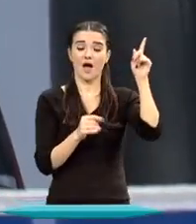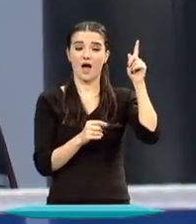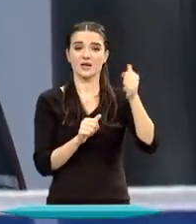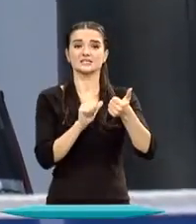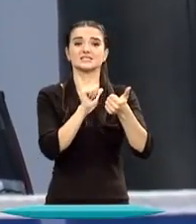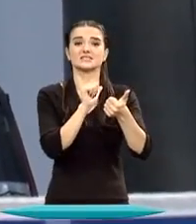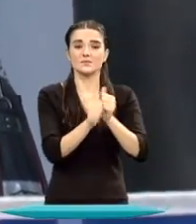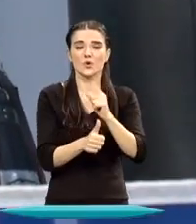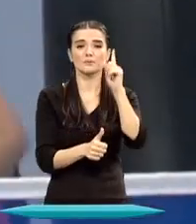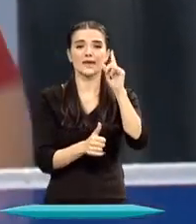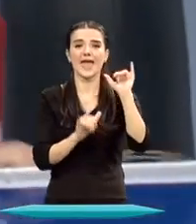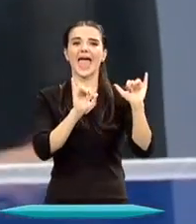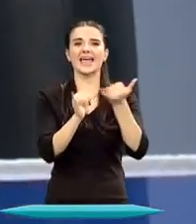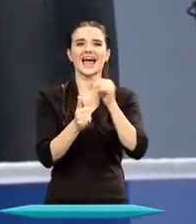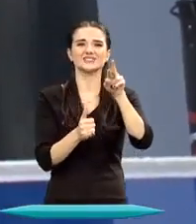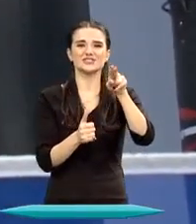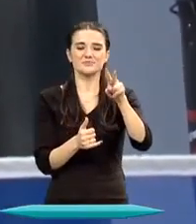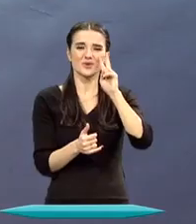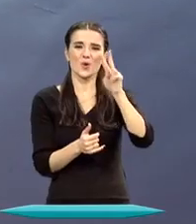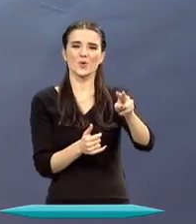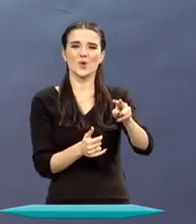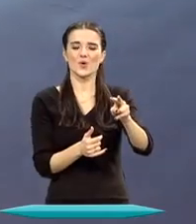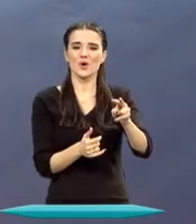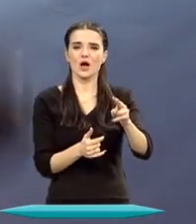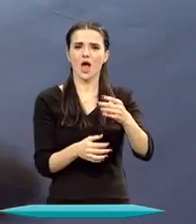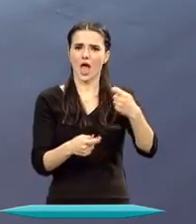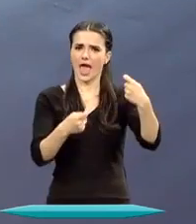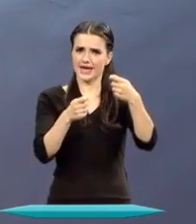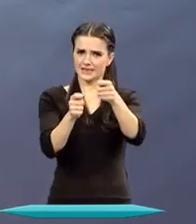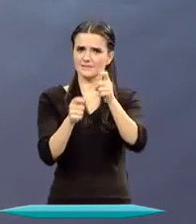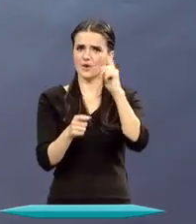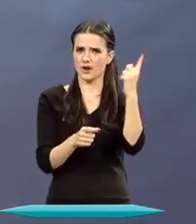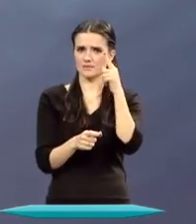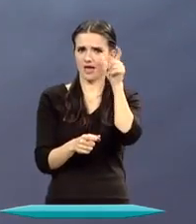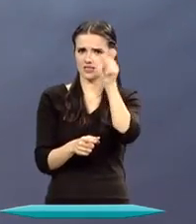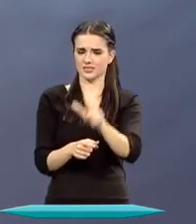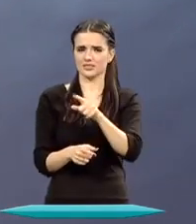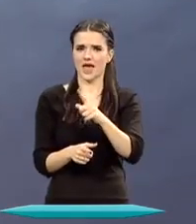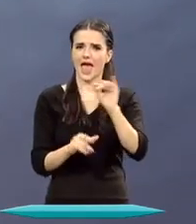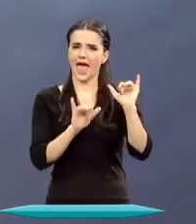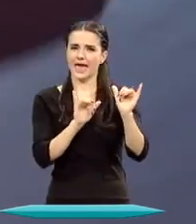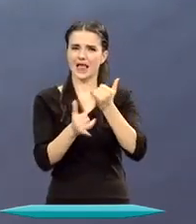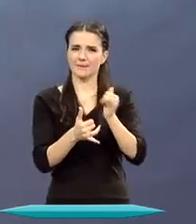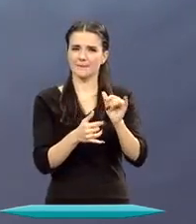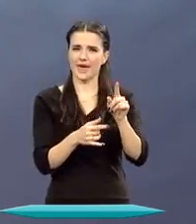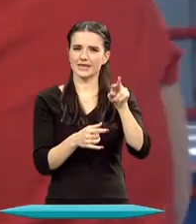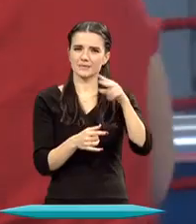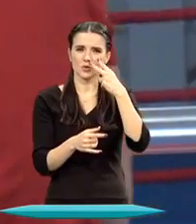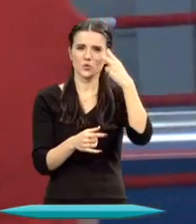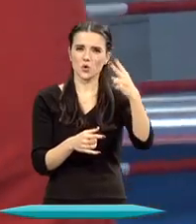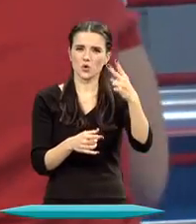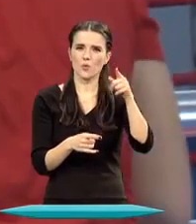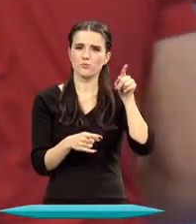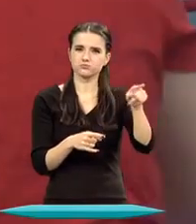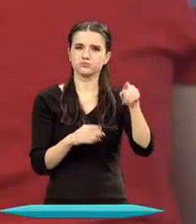Baha sporu bir eğlence olarak algılar kendi dünyasında. Eğitmenleri ise eğlenme yöntemiyle